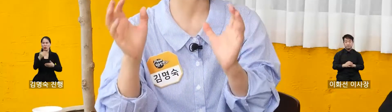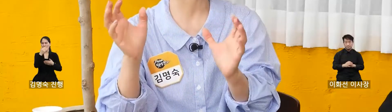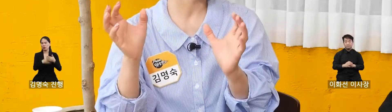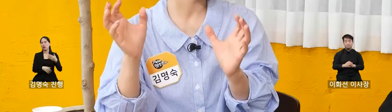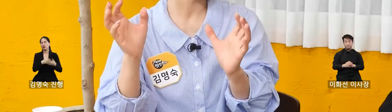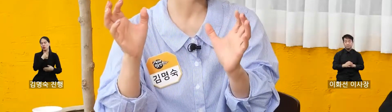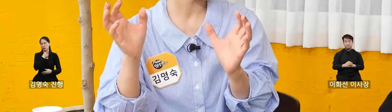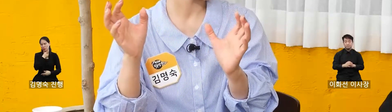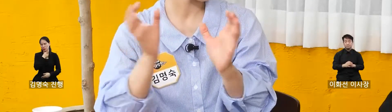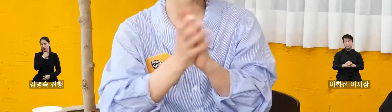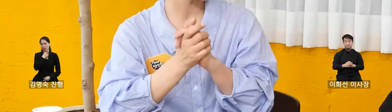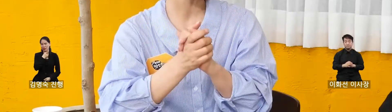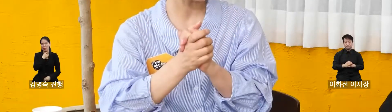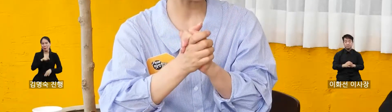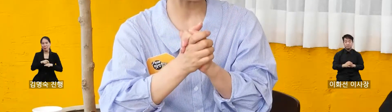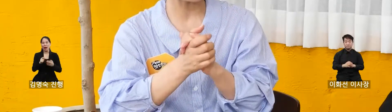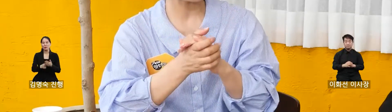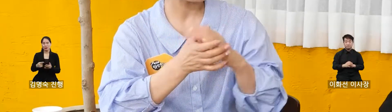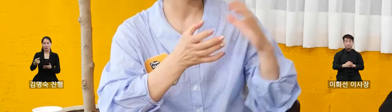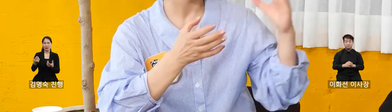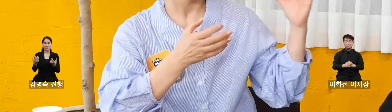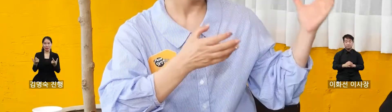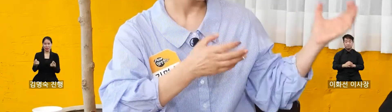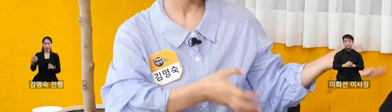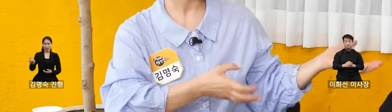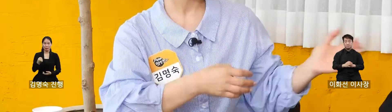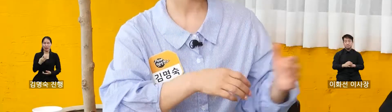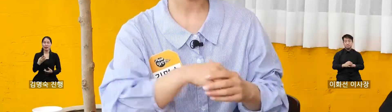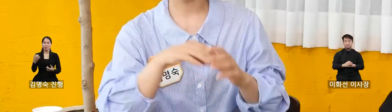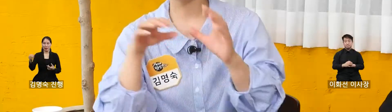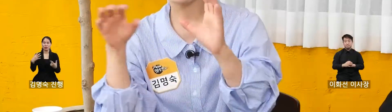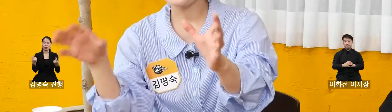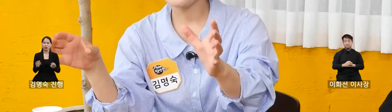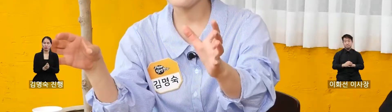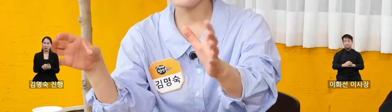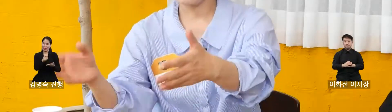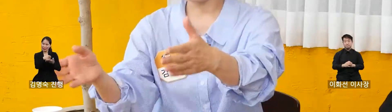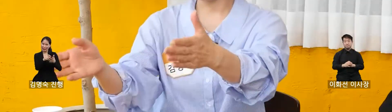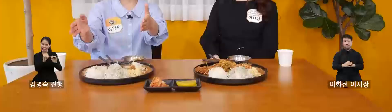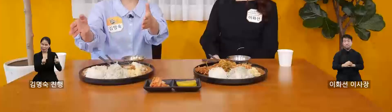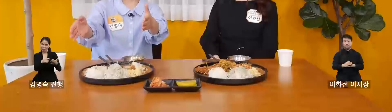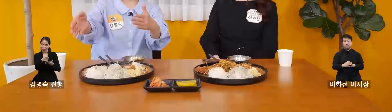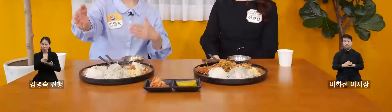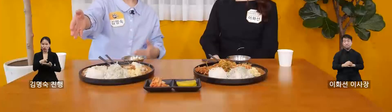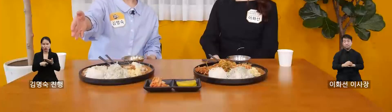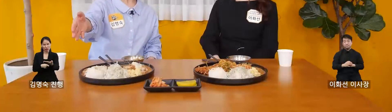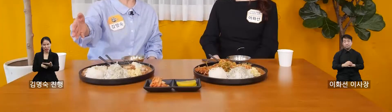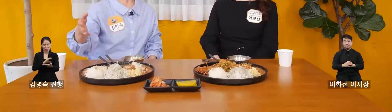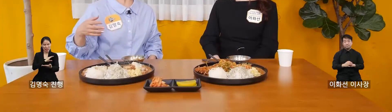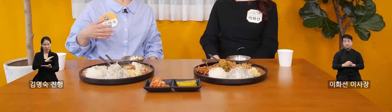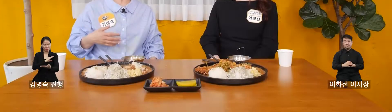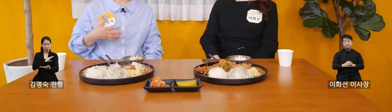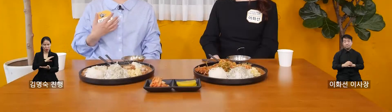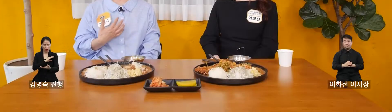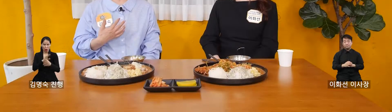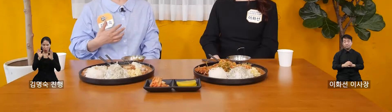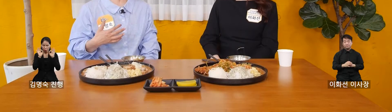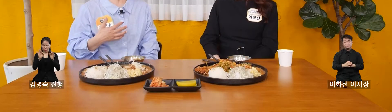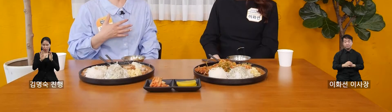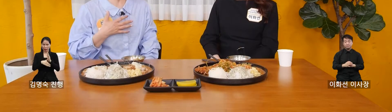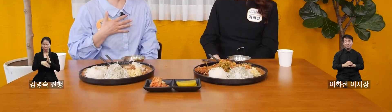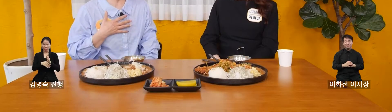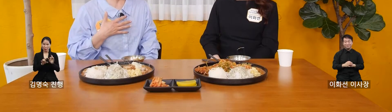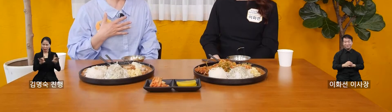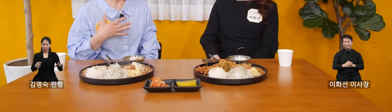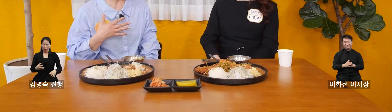그런 마음으로 네. 또 그렇게 말씀하신 것처럼 또 우리 작가님이 써주신 그 볼 때마다 진짜